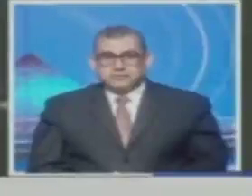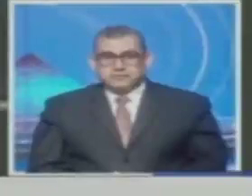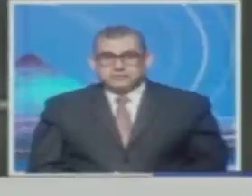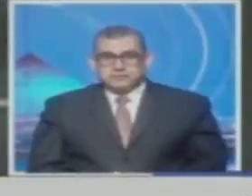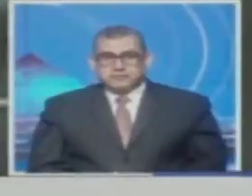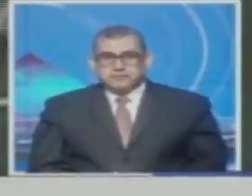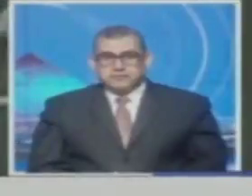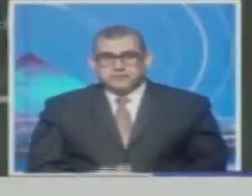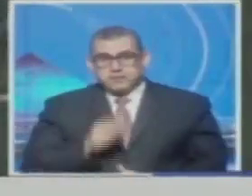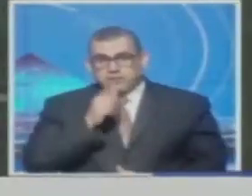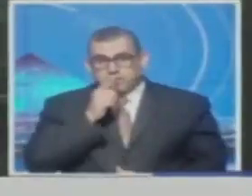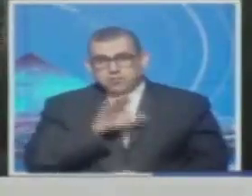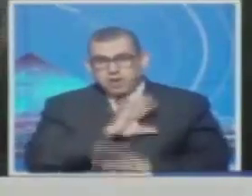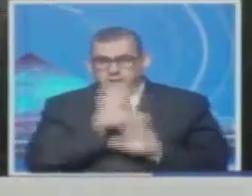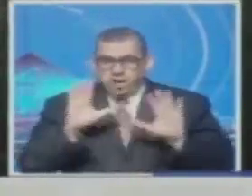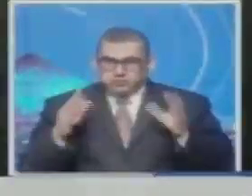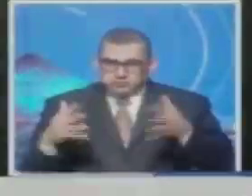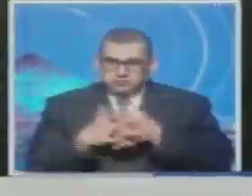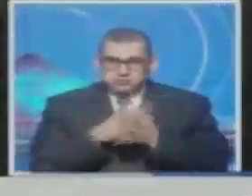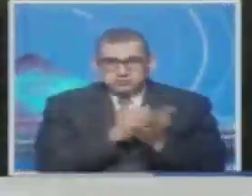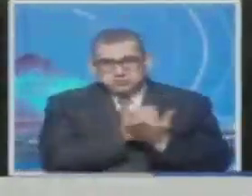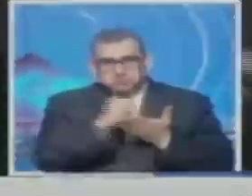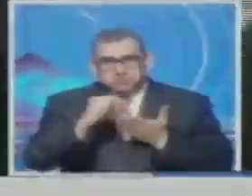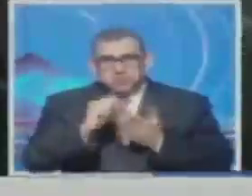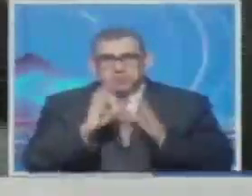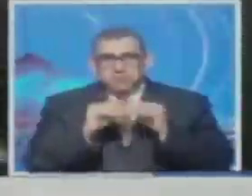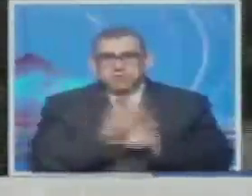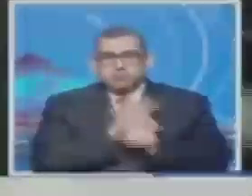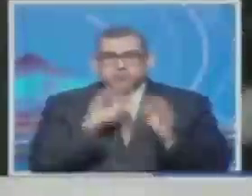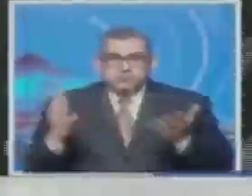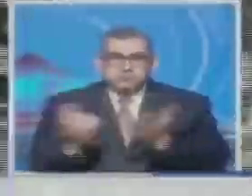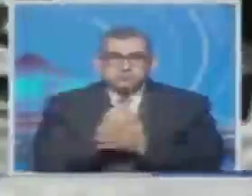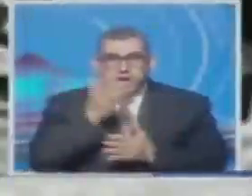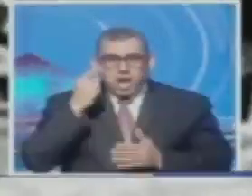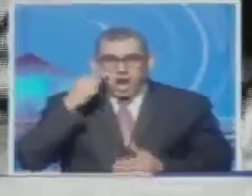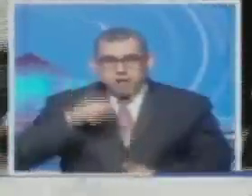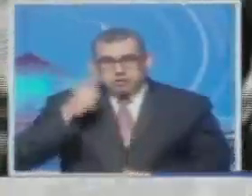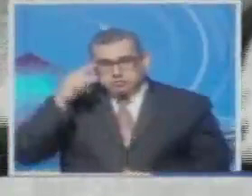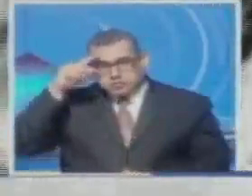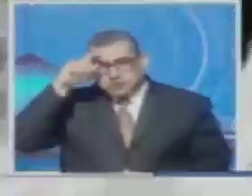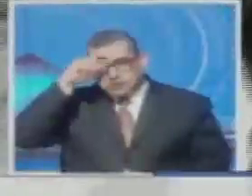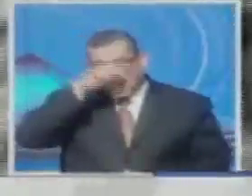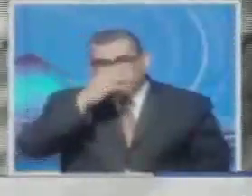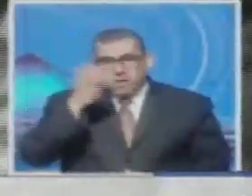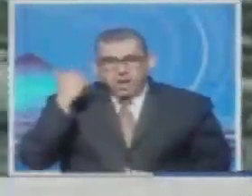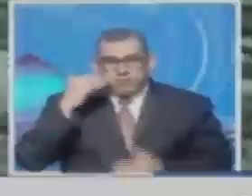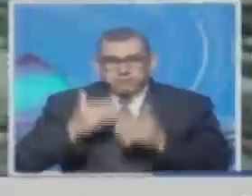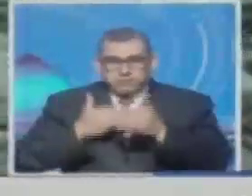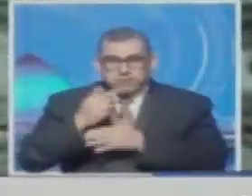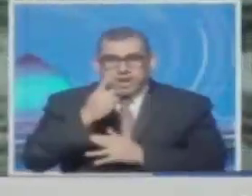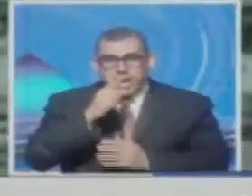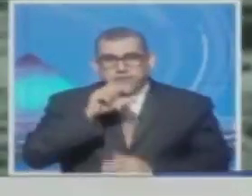أقسموا أن يخلصوها. عاشت مصر فترة عصيبة في تاريخها إبان عام